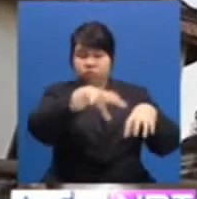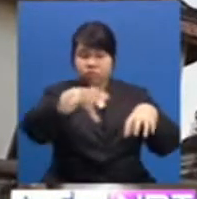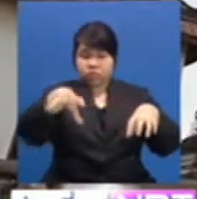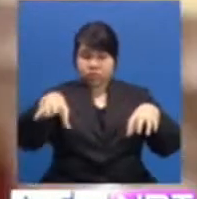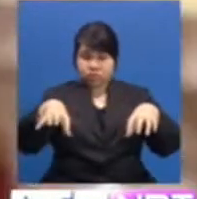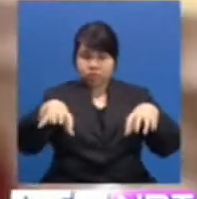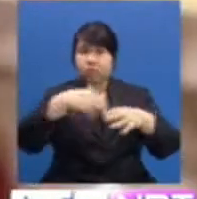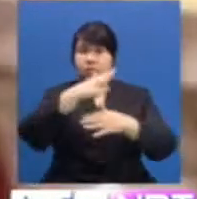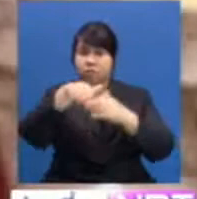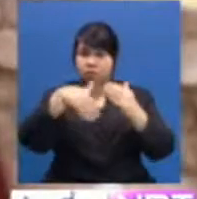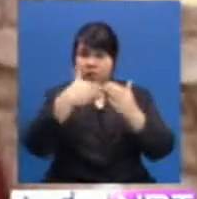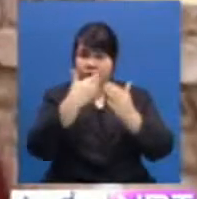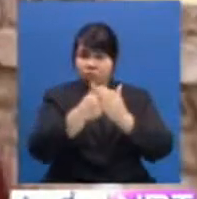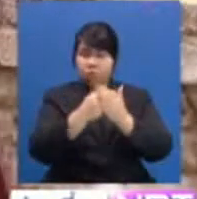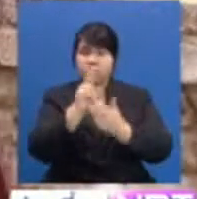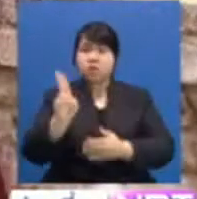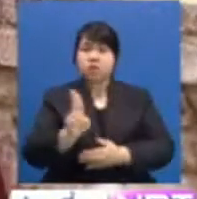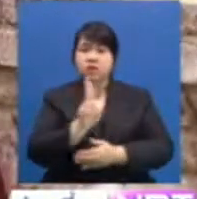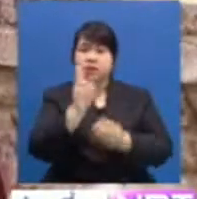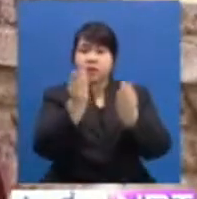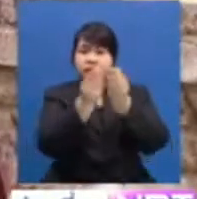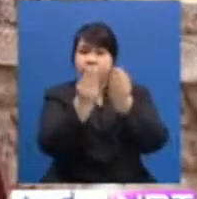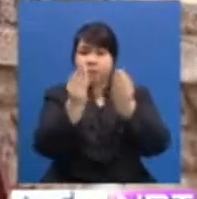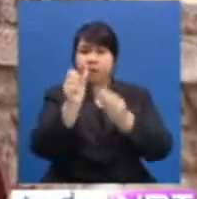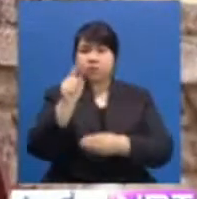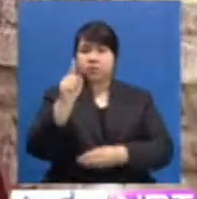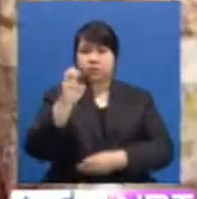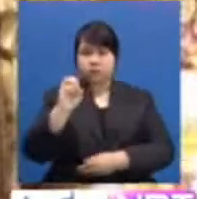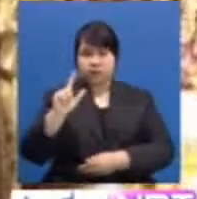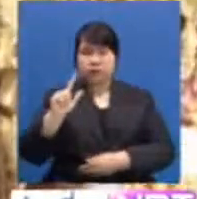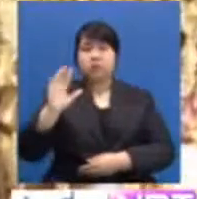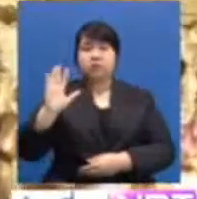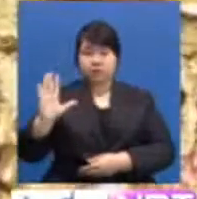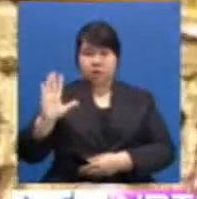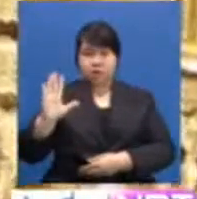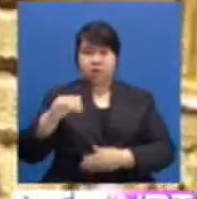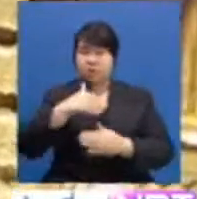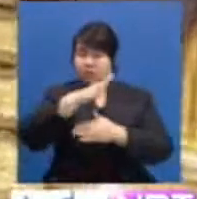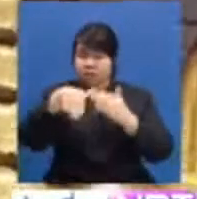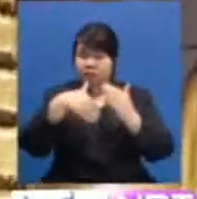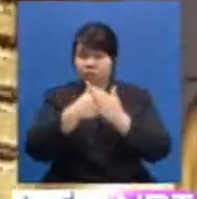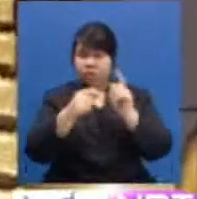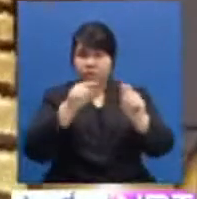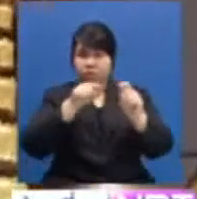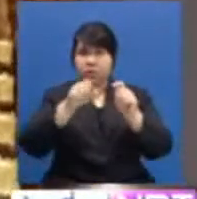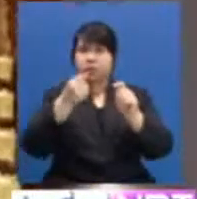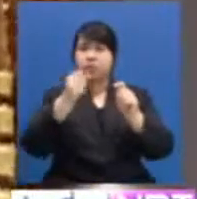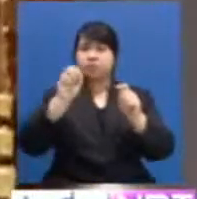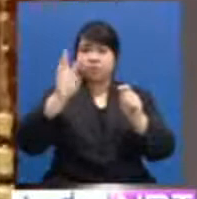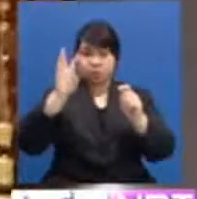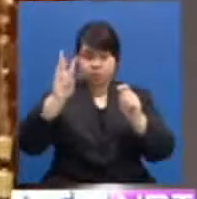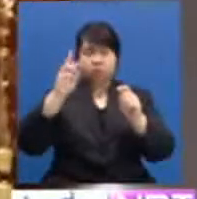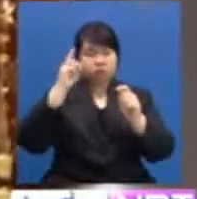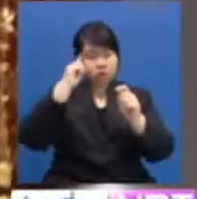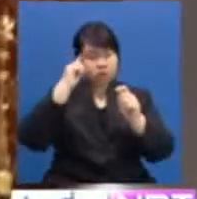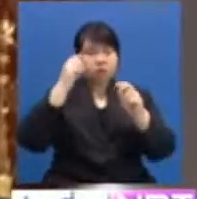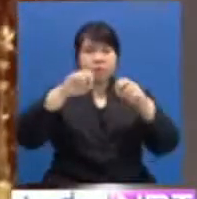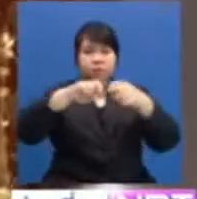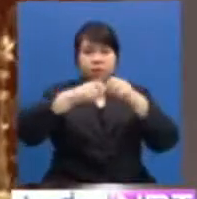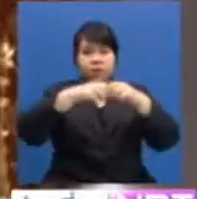ครองตนโดยมีศีล5เป็นหลักปฏิบัติแล้วคนพระนครศรีอยุธยาทั้ง16อำเภอจะปราศจากความขัด